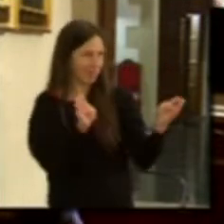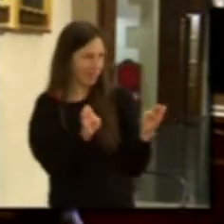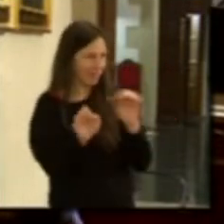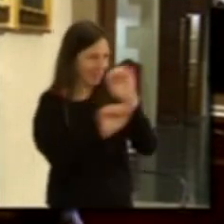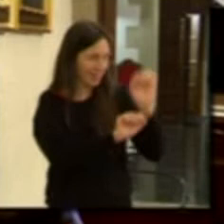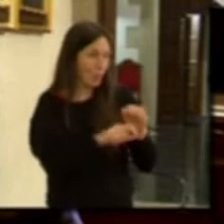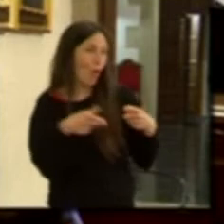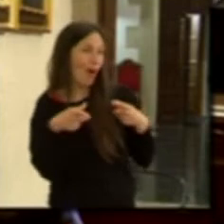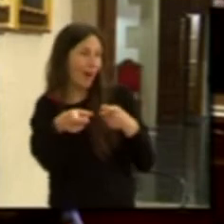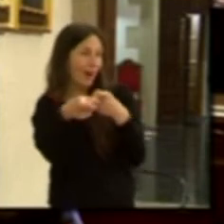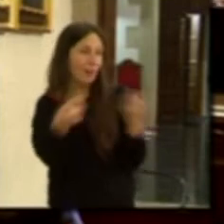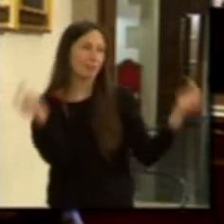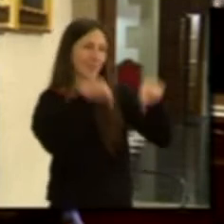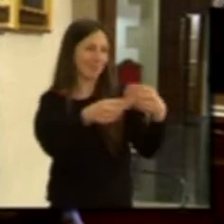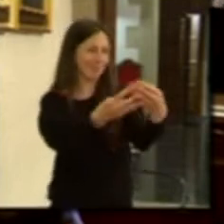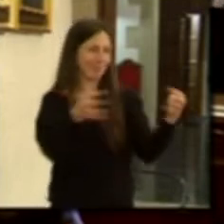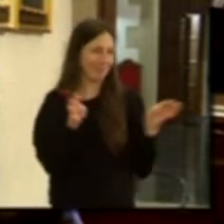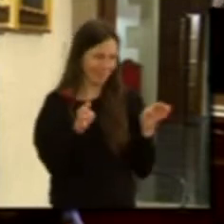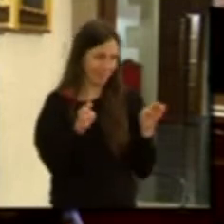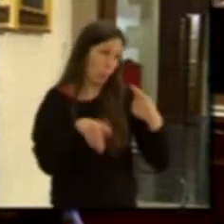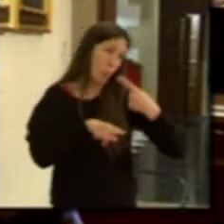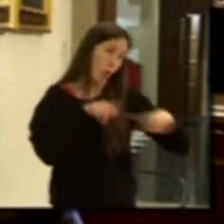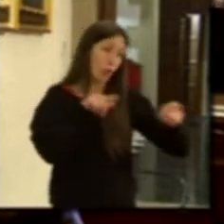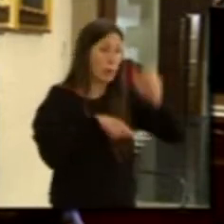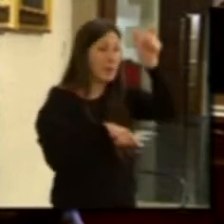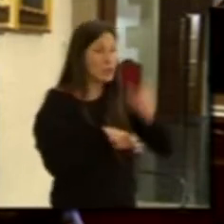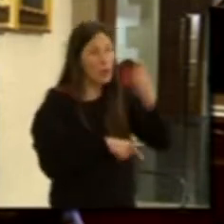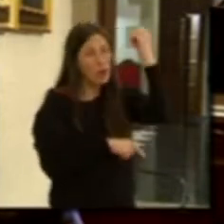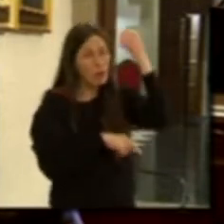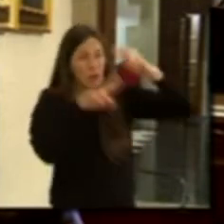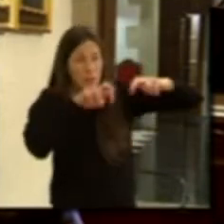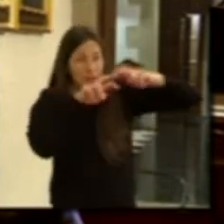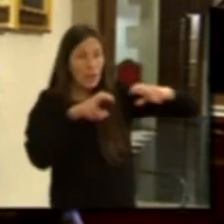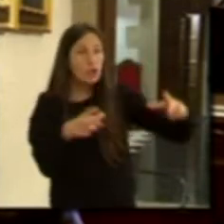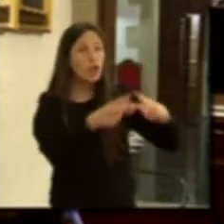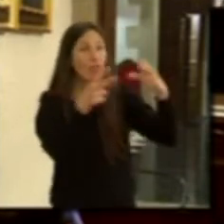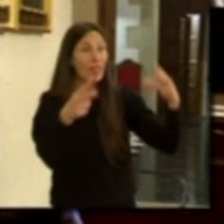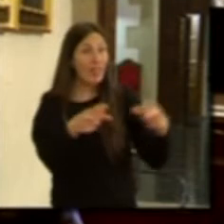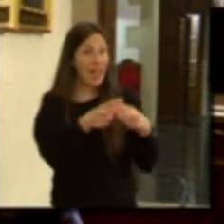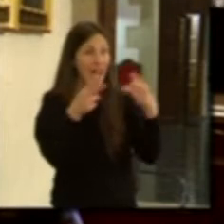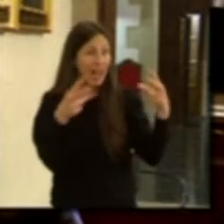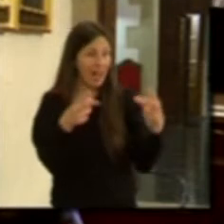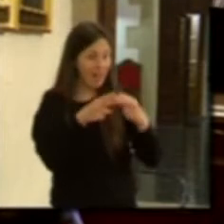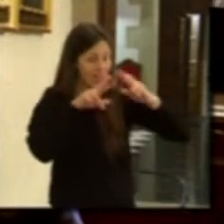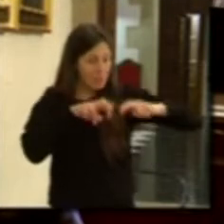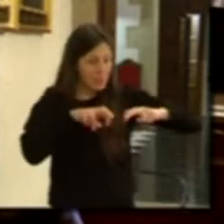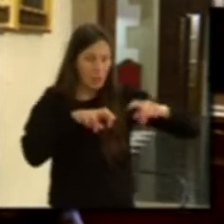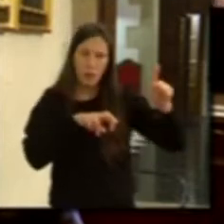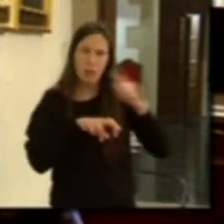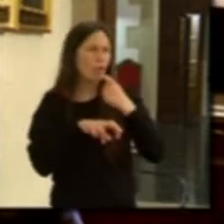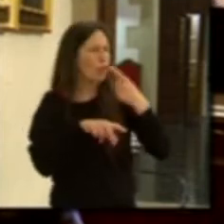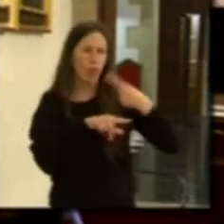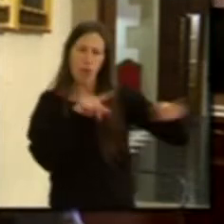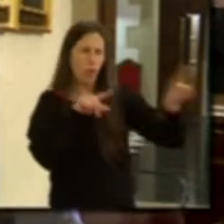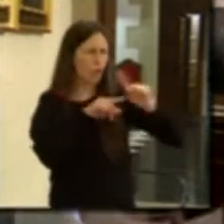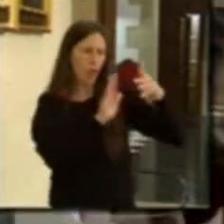protegeix els habitants. A un sociòleg que es preocupa per les relacions humanes ens dirà no, les ciutats existeixen perquè